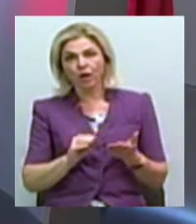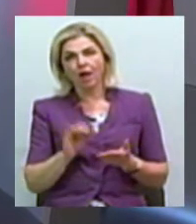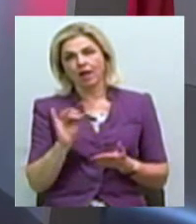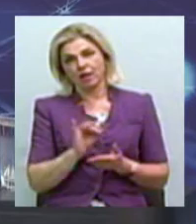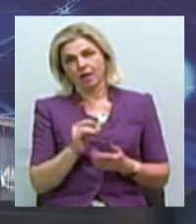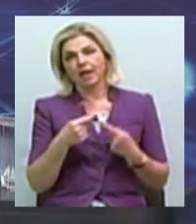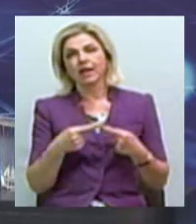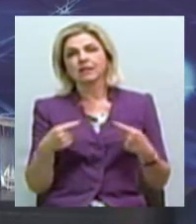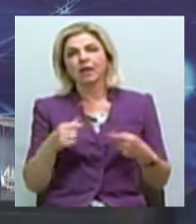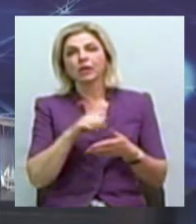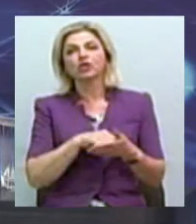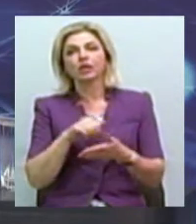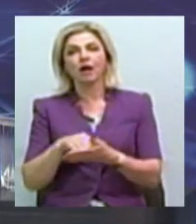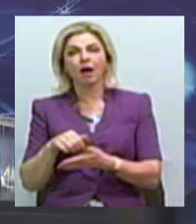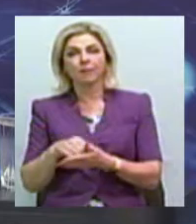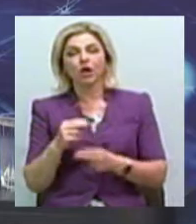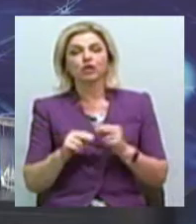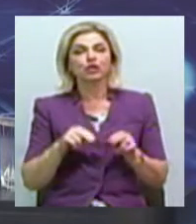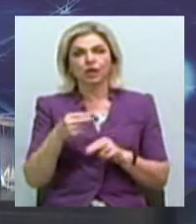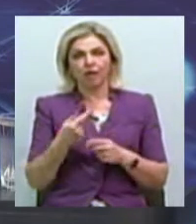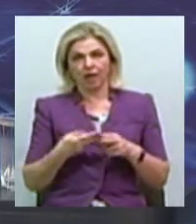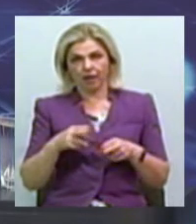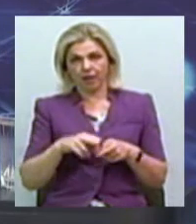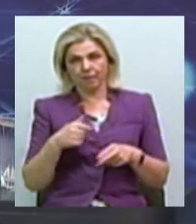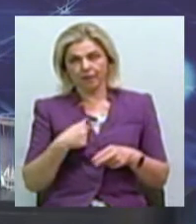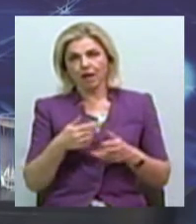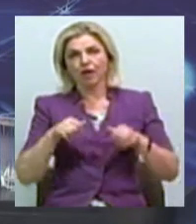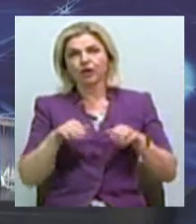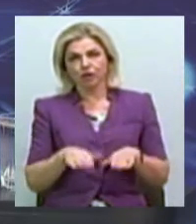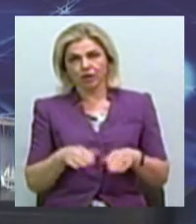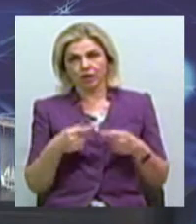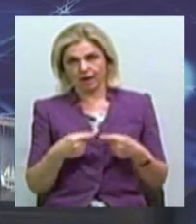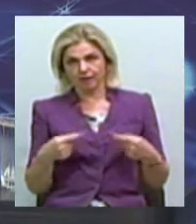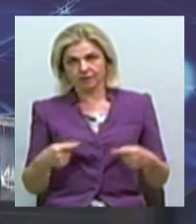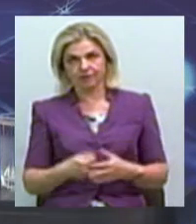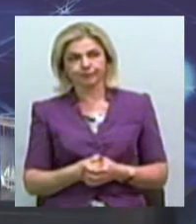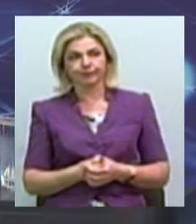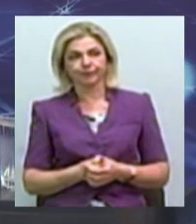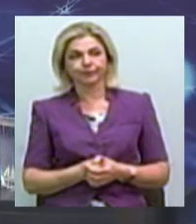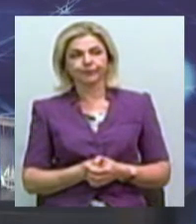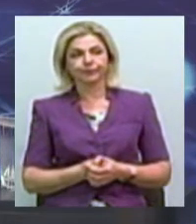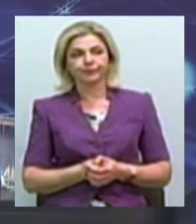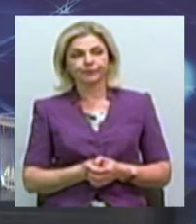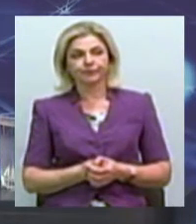різними чинниками, через які ми приймали те чи інше рішення. Ну, тобто, ось таким